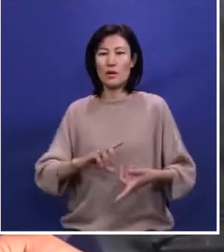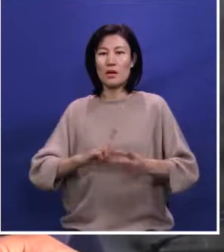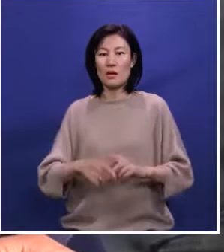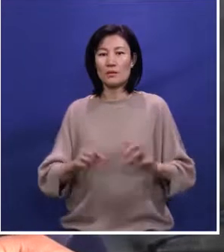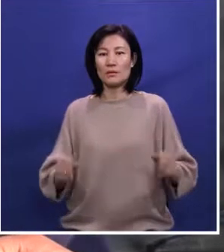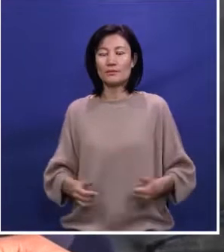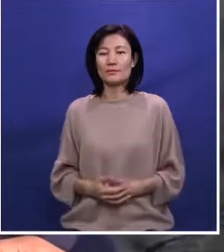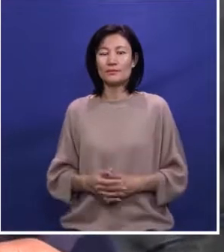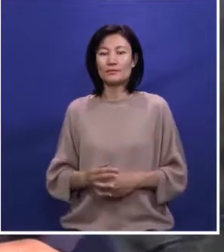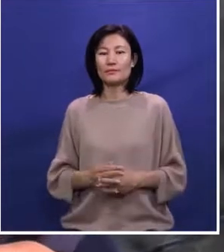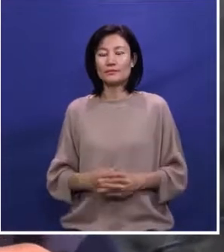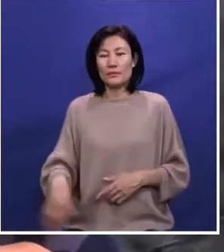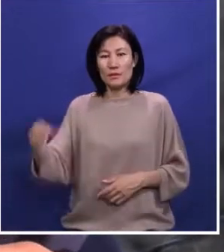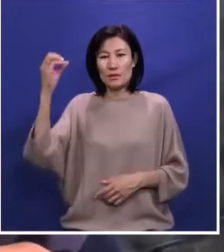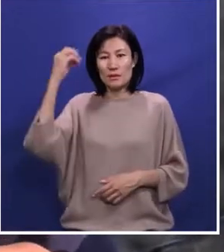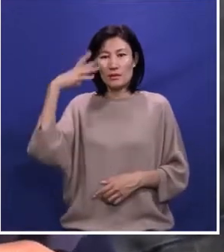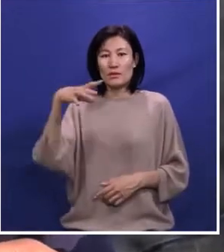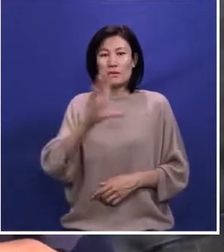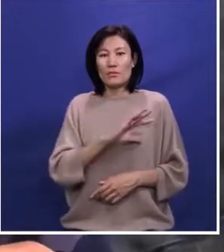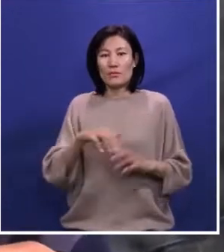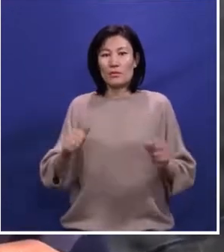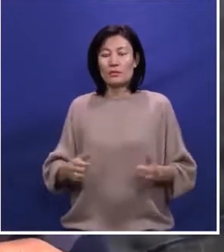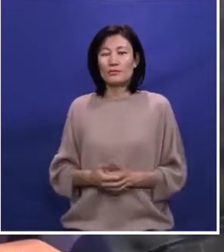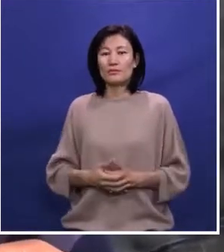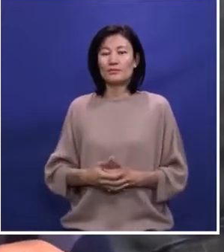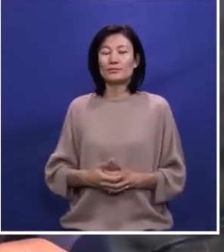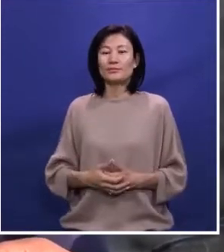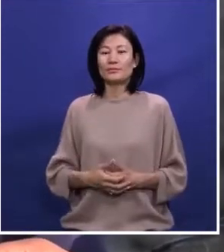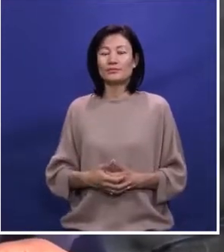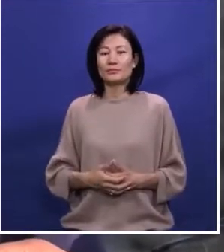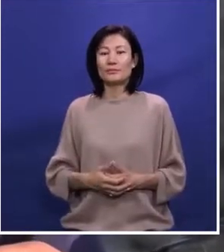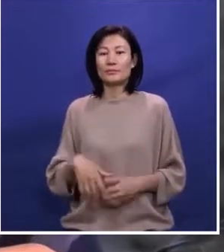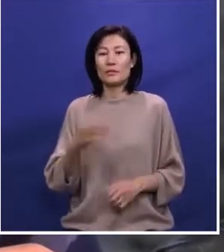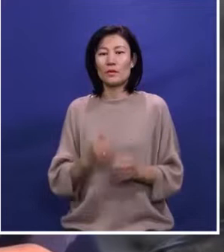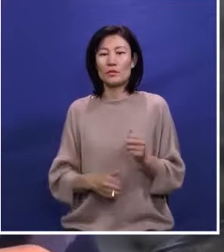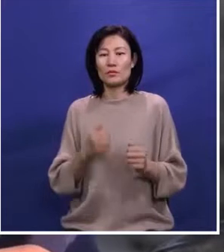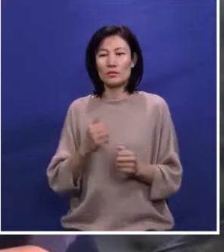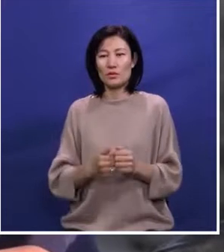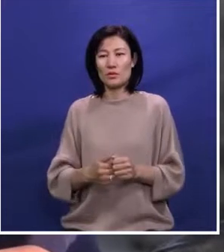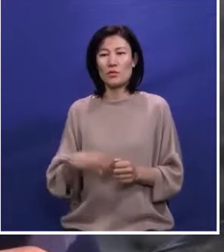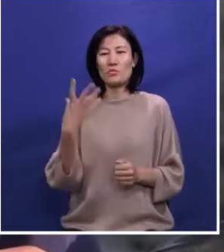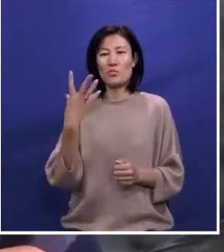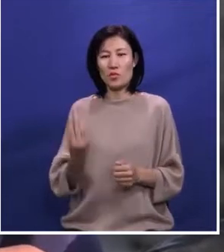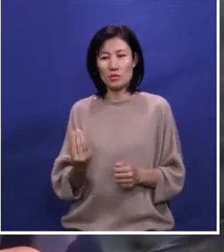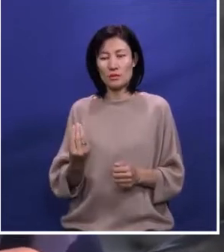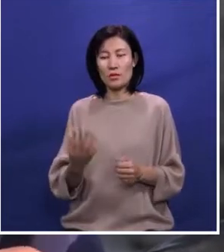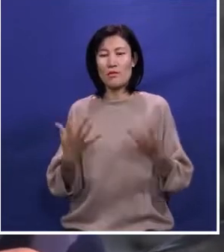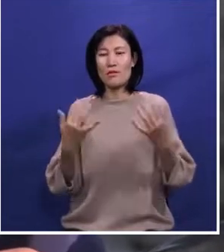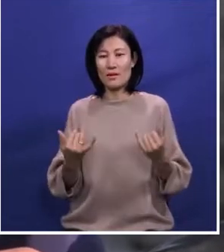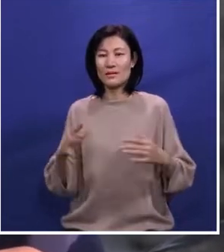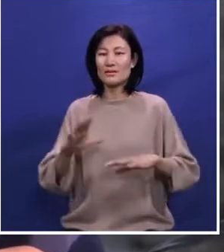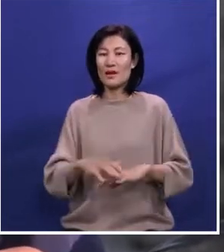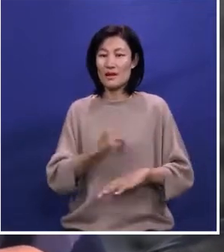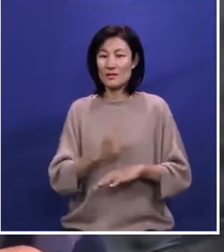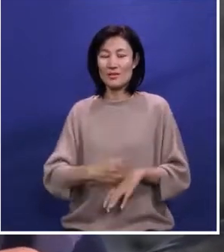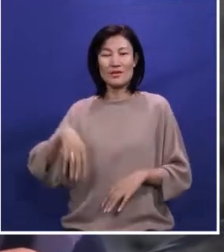ауысып, свет кіріп жатыр құда қаласа. Светіміз күнде өшіп, қиналып тұрады, құда қаласа жақсы